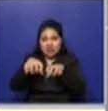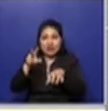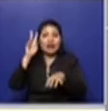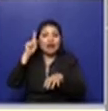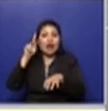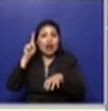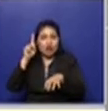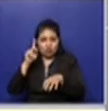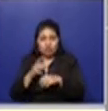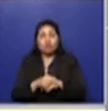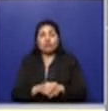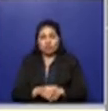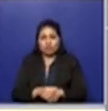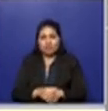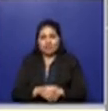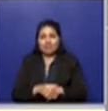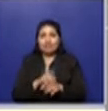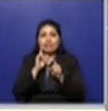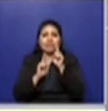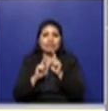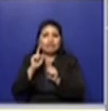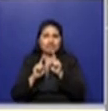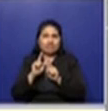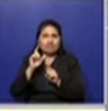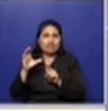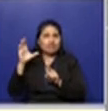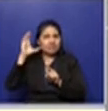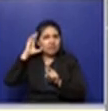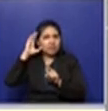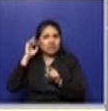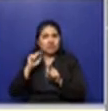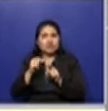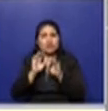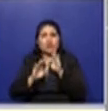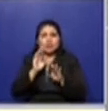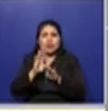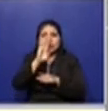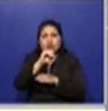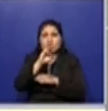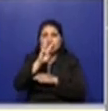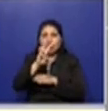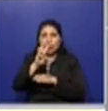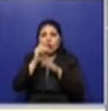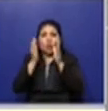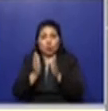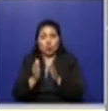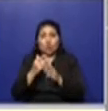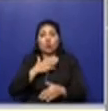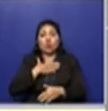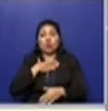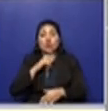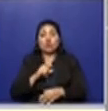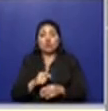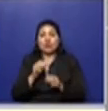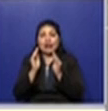ยมนะครับในการประเมินความน่าเชื่อถือนะครับในจำนวน46ท่านเนี่ย เราถามเนี่ยเราตั้งคะแน